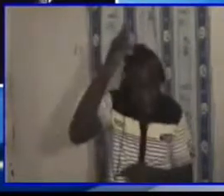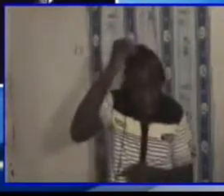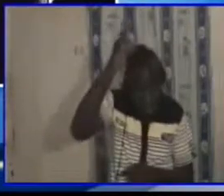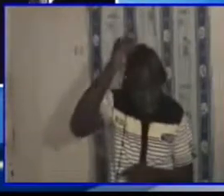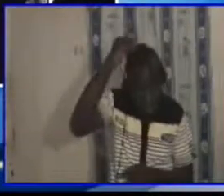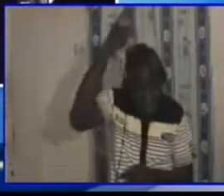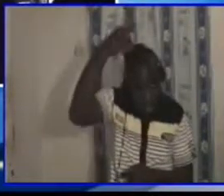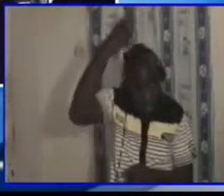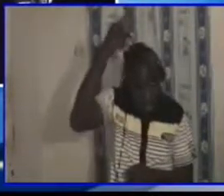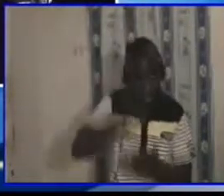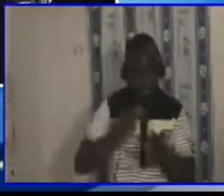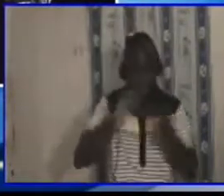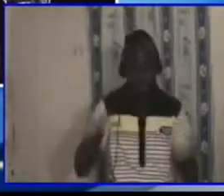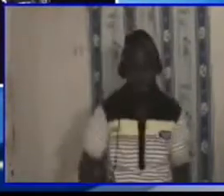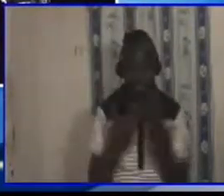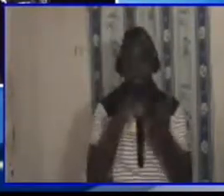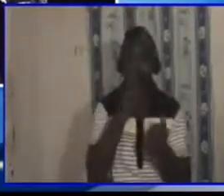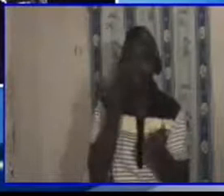col fuoco